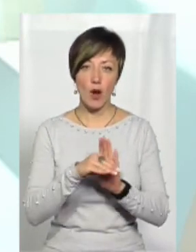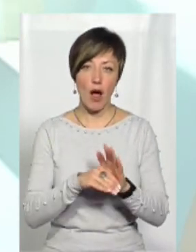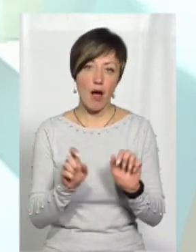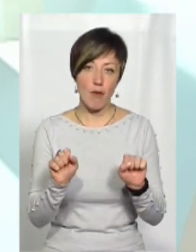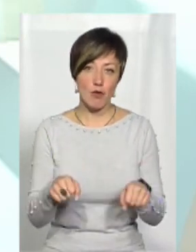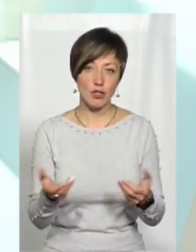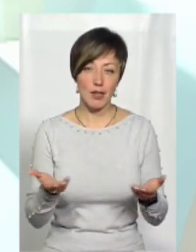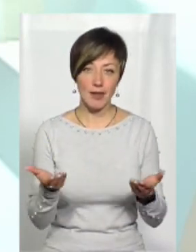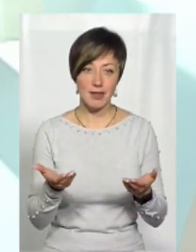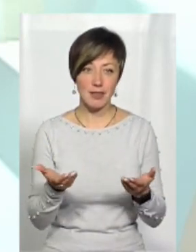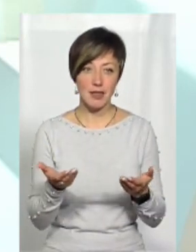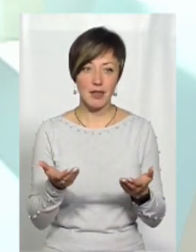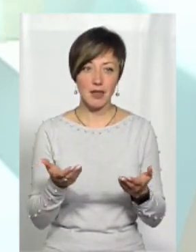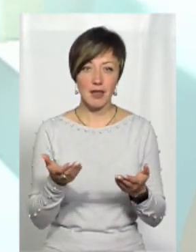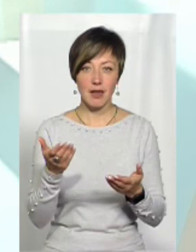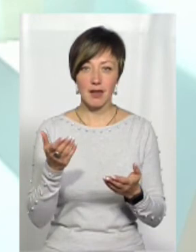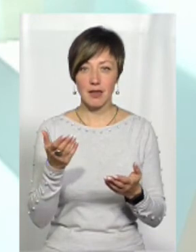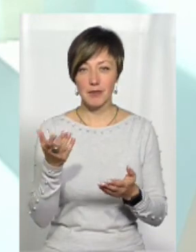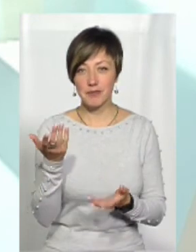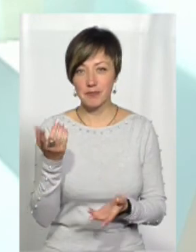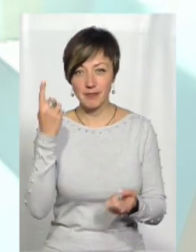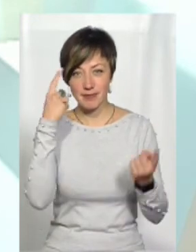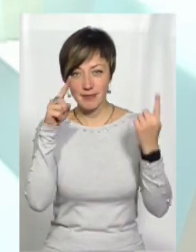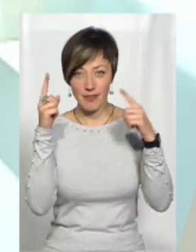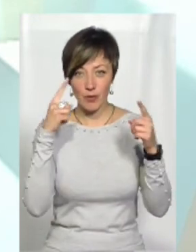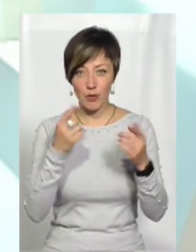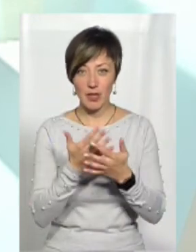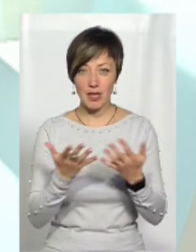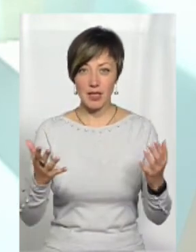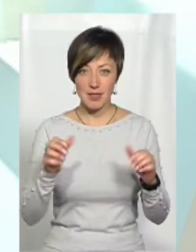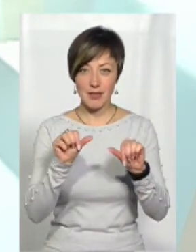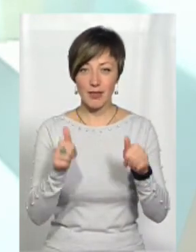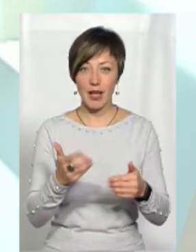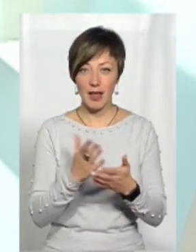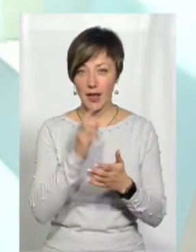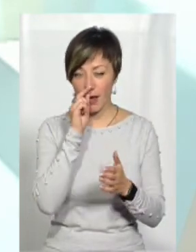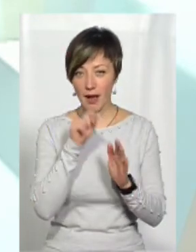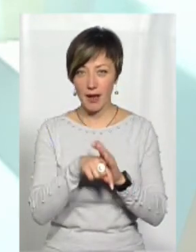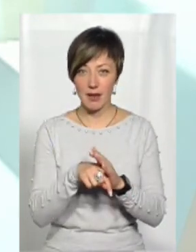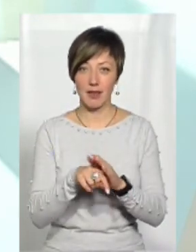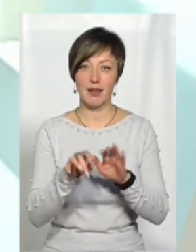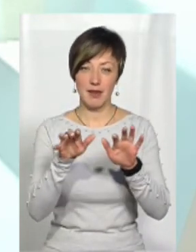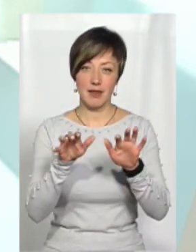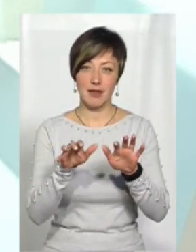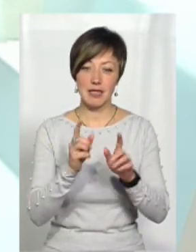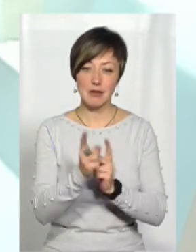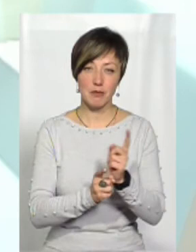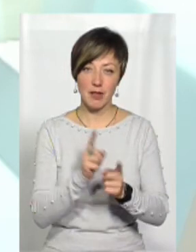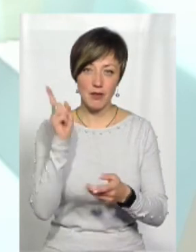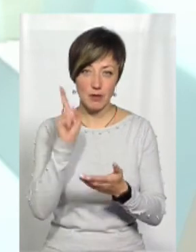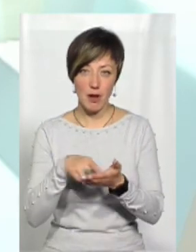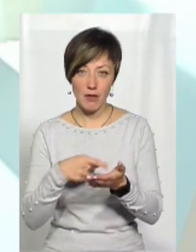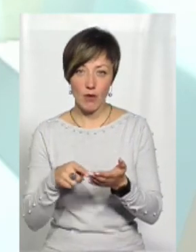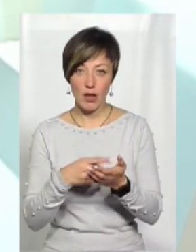є хіміки, які кодують інакше, або є такі хакери, які можуть внести зміни і в смартфон,